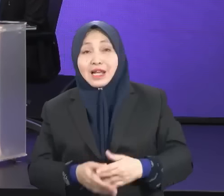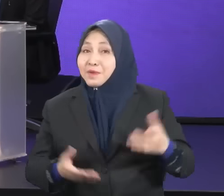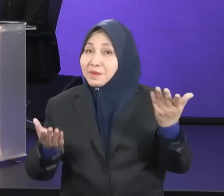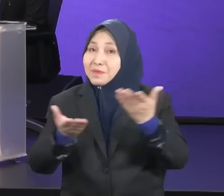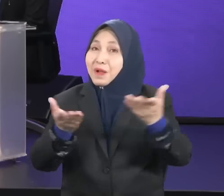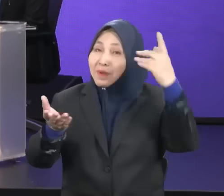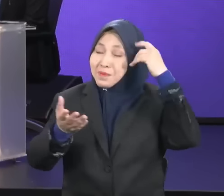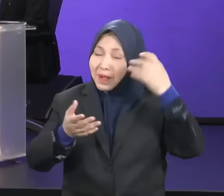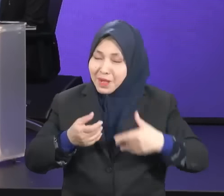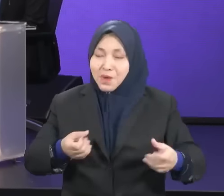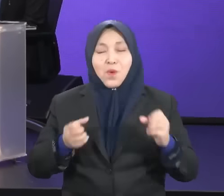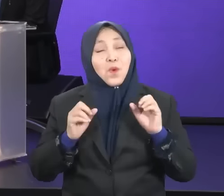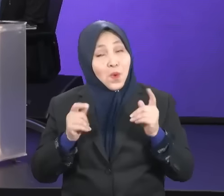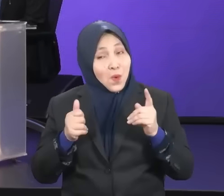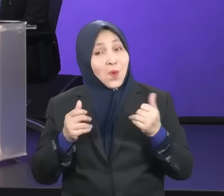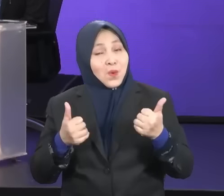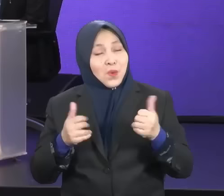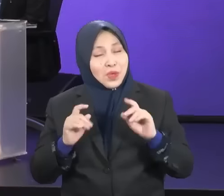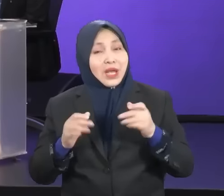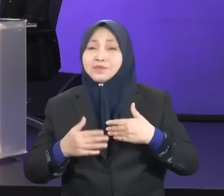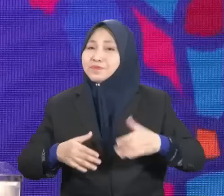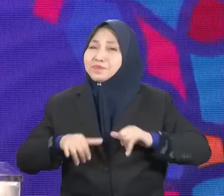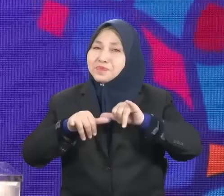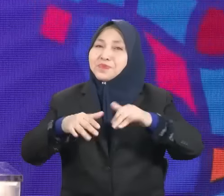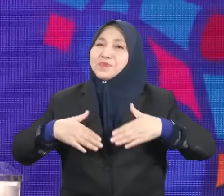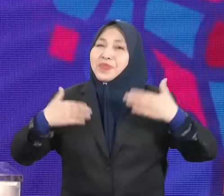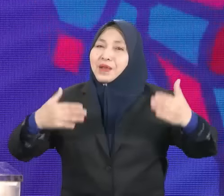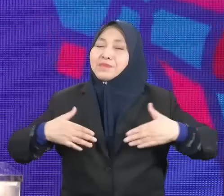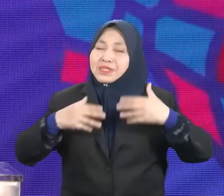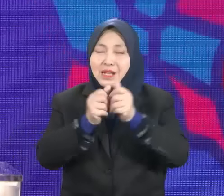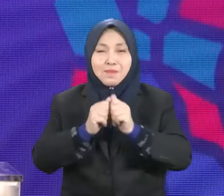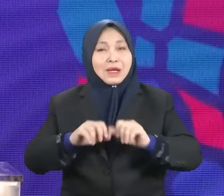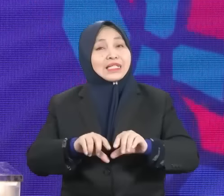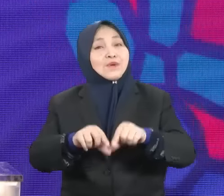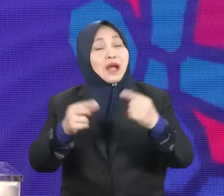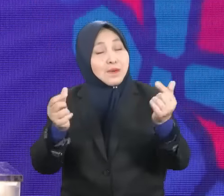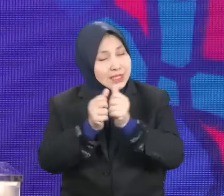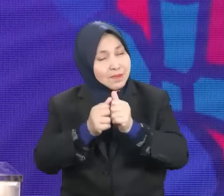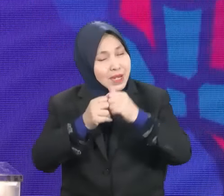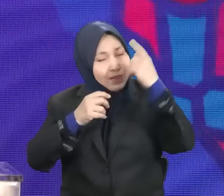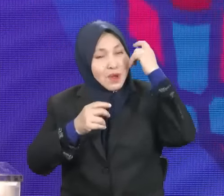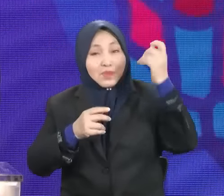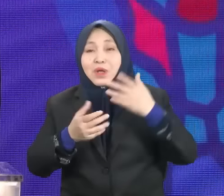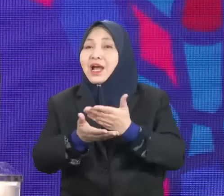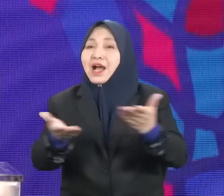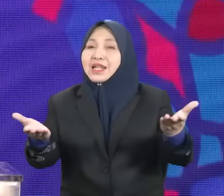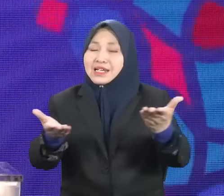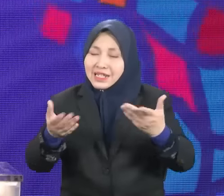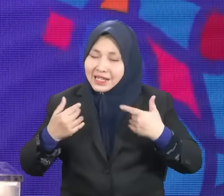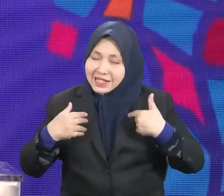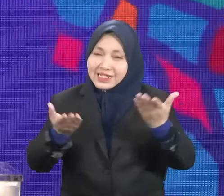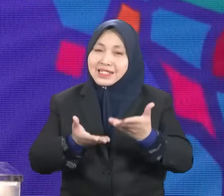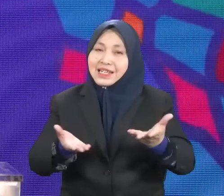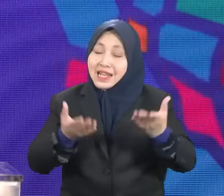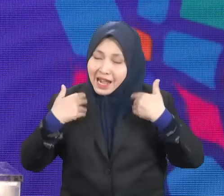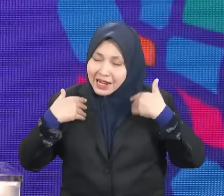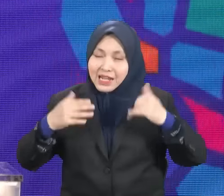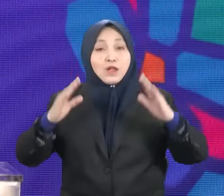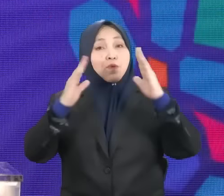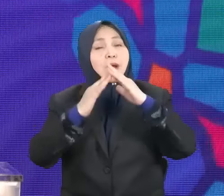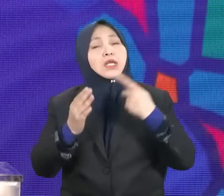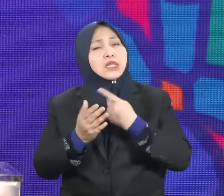ya Allah terus gembira bersama Alquran yang berada di studio yang berada di rumah kita